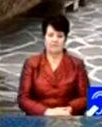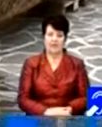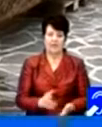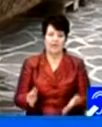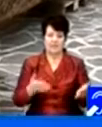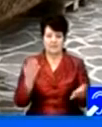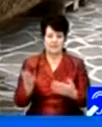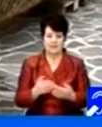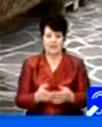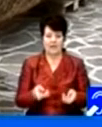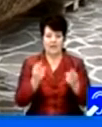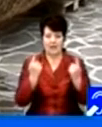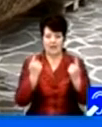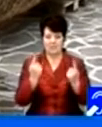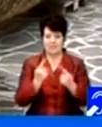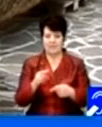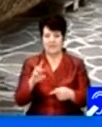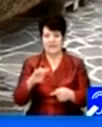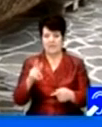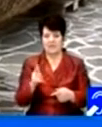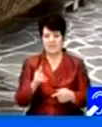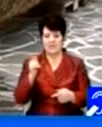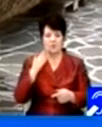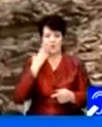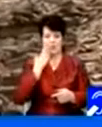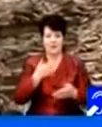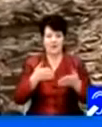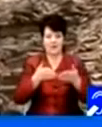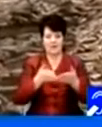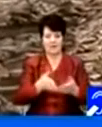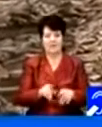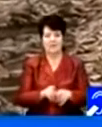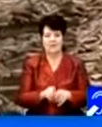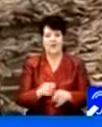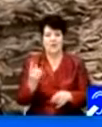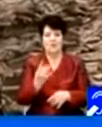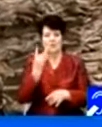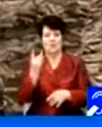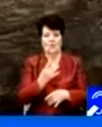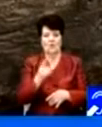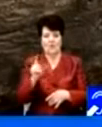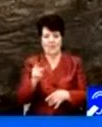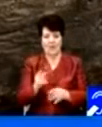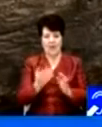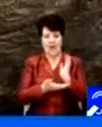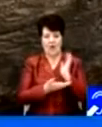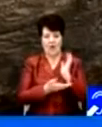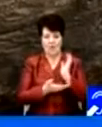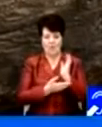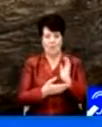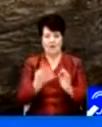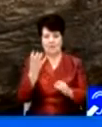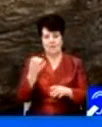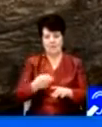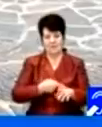Descoperire remarcabilă în județul Iași din România. O embarcațiune sculptată dintr-un singur trunchi de copac, veche de 400-500 de